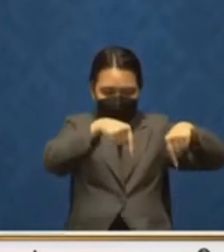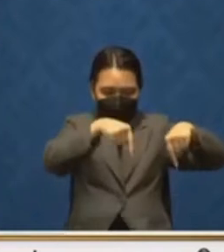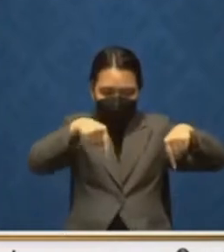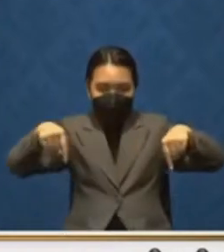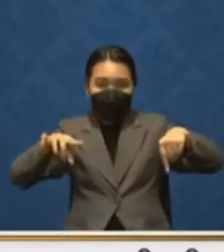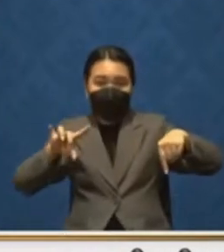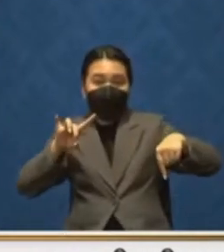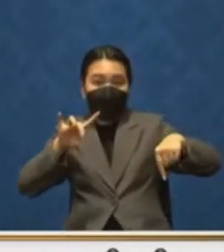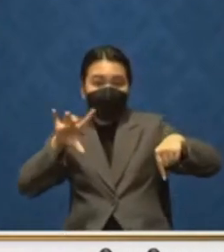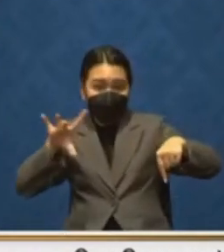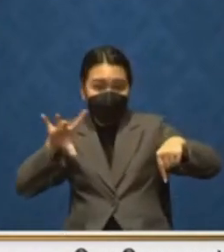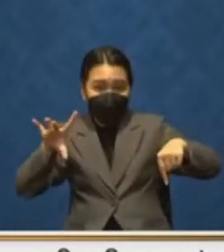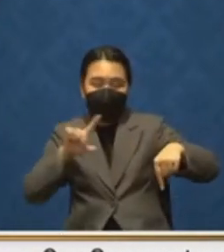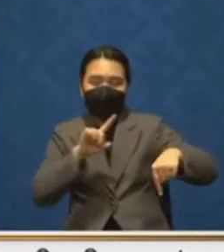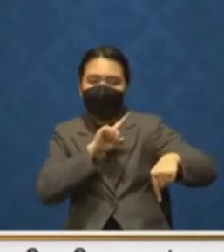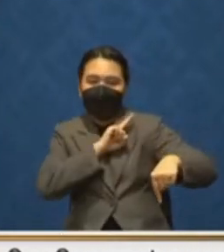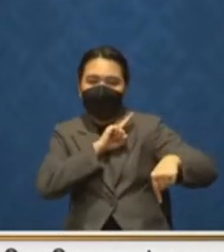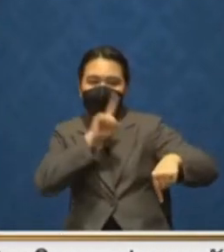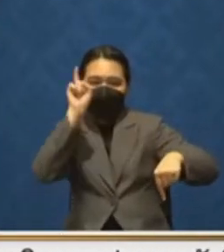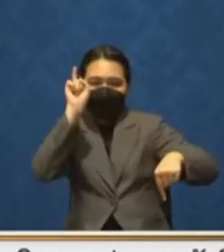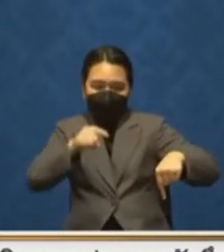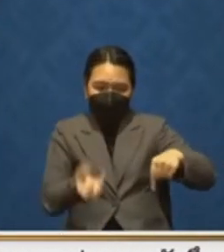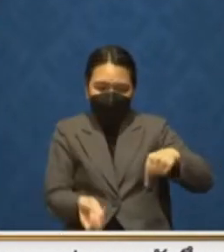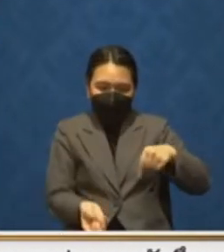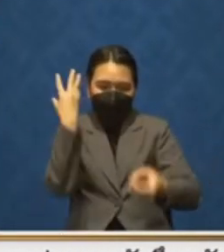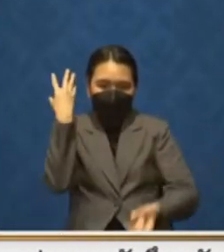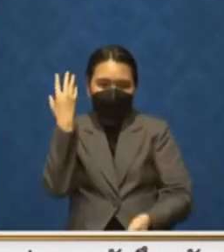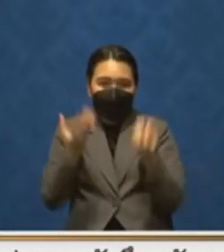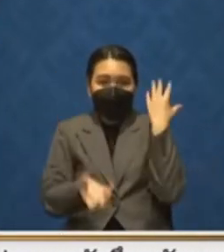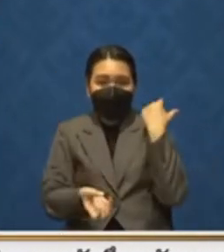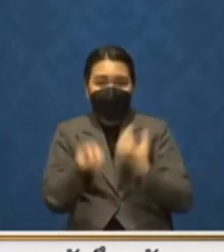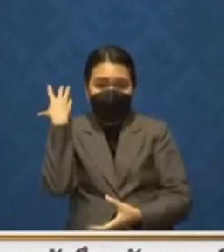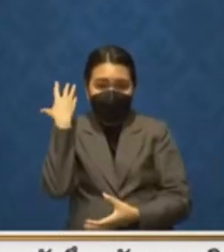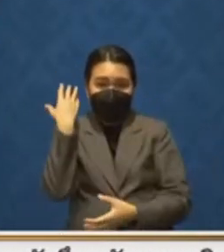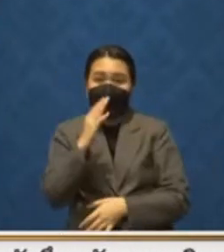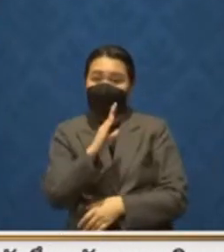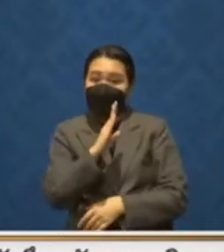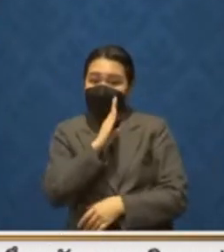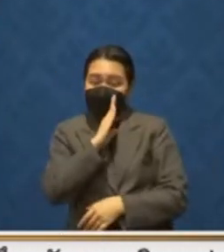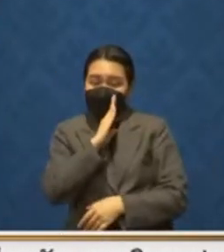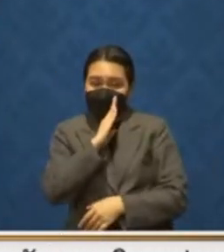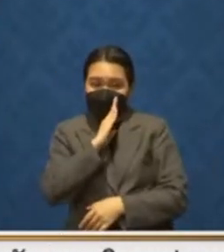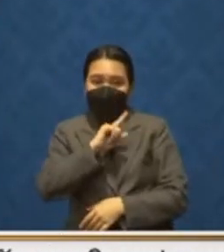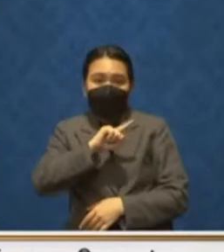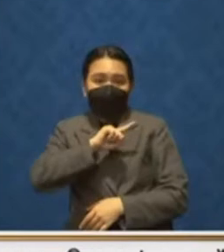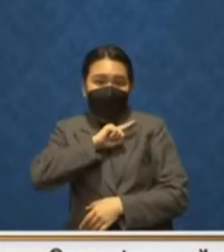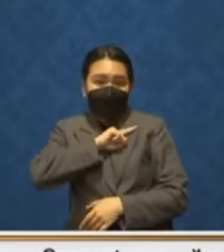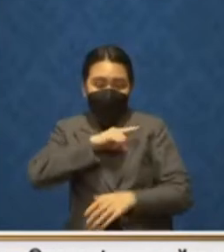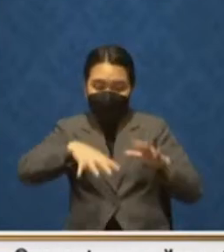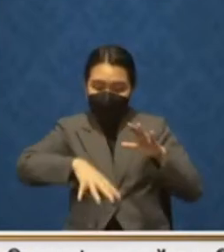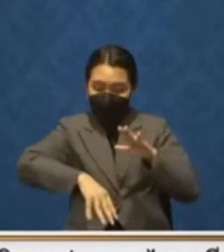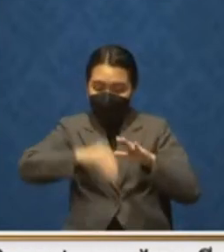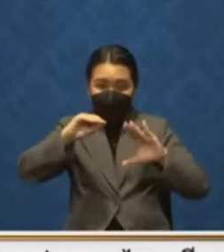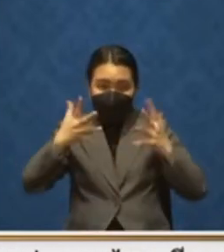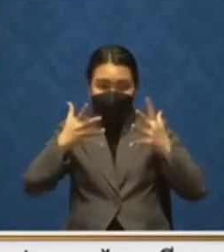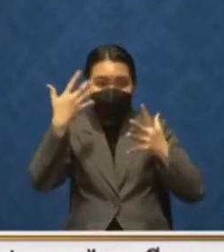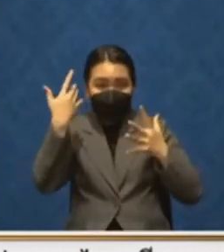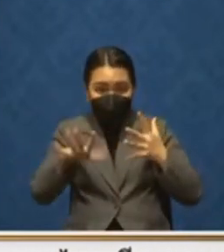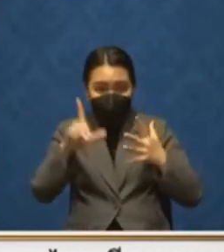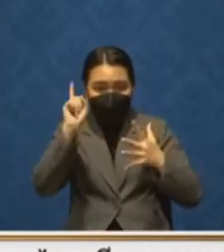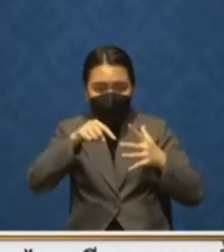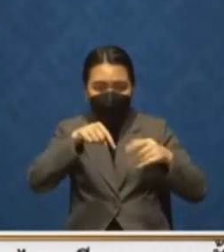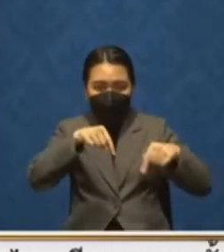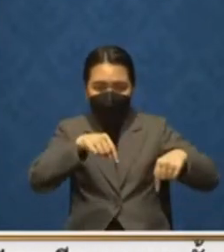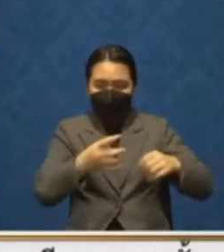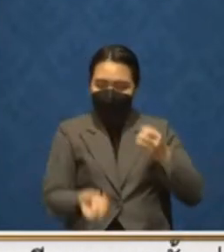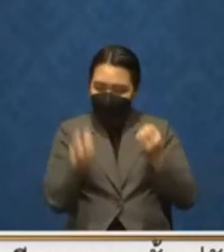ต้องมีภาระรื้อถอนในอนาคตถึงแม้เขาไม่เป็นผู้รับสัมปทานอยู่และต้องวางเงินประกันด้วย